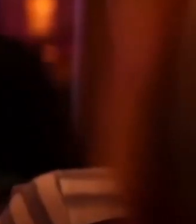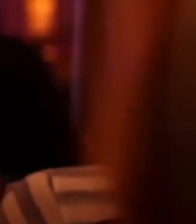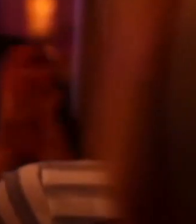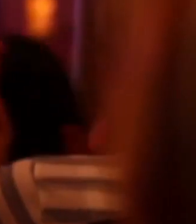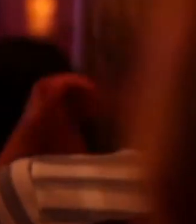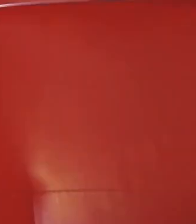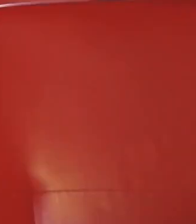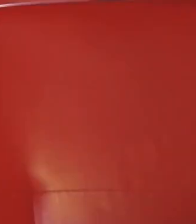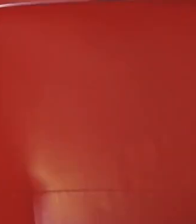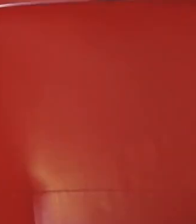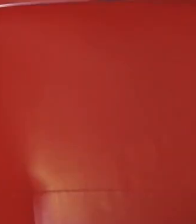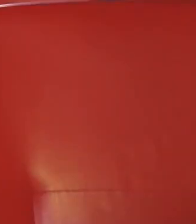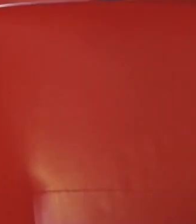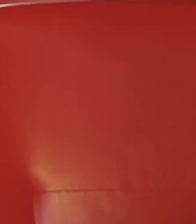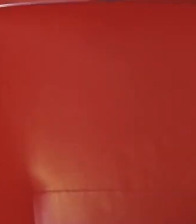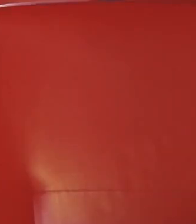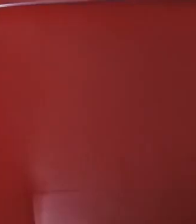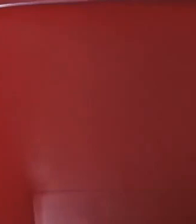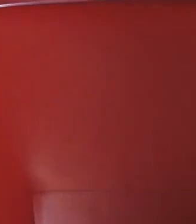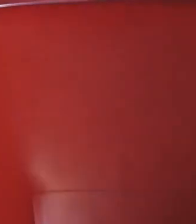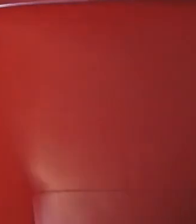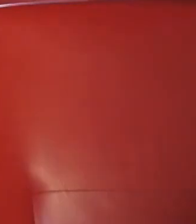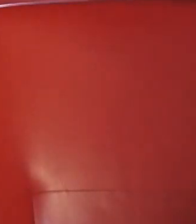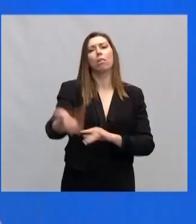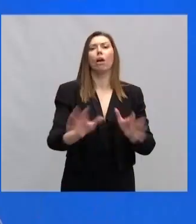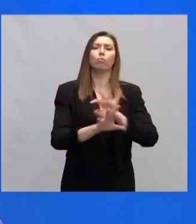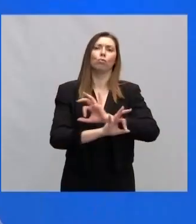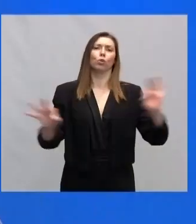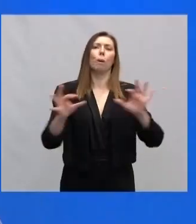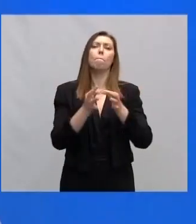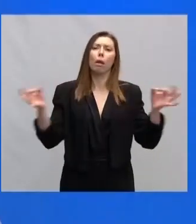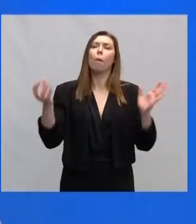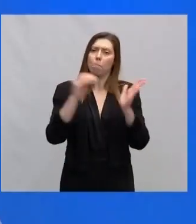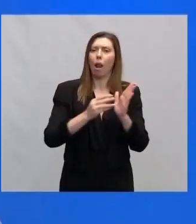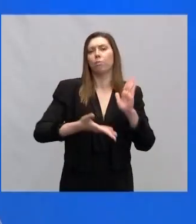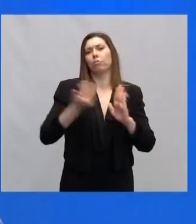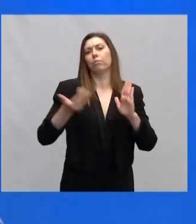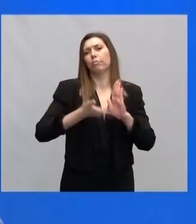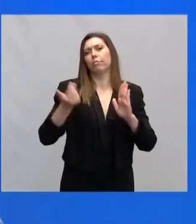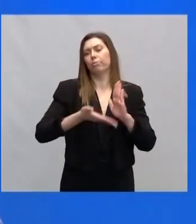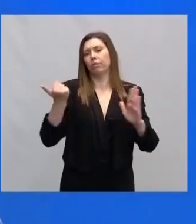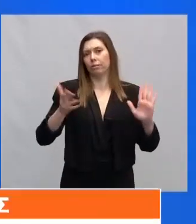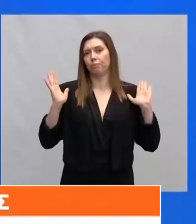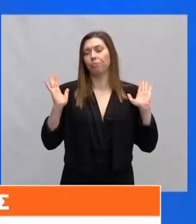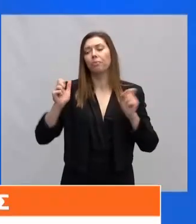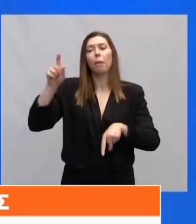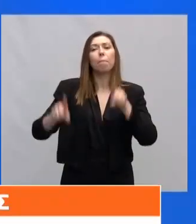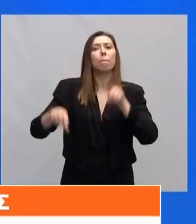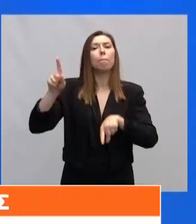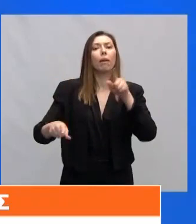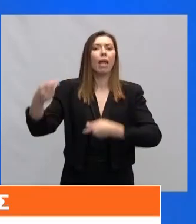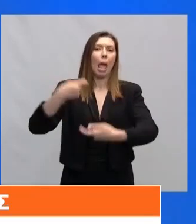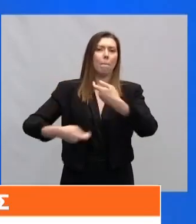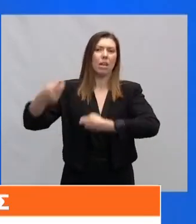στους ανεμβολίαστους, η μάσκα για θέατρα και σινεμά είναι υποχρεωτική. Σε όσους τυχόν επιχειρηματίες θα θελήσουν να μας πούν ότι αυτά τα